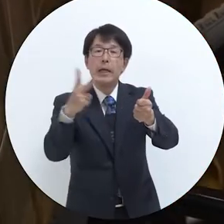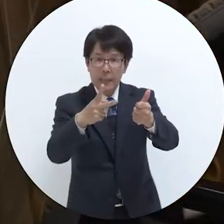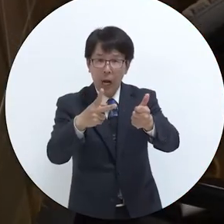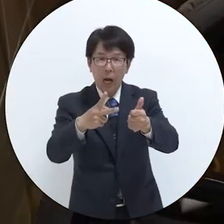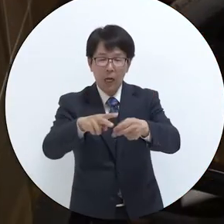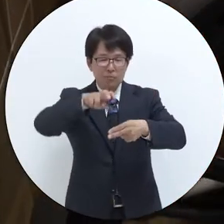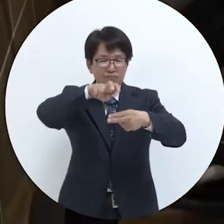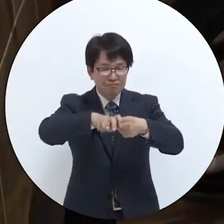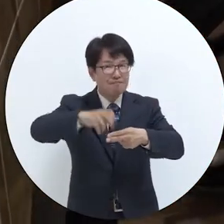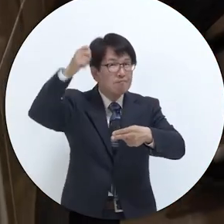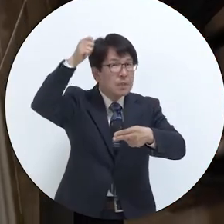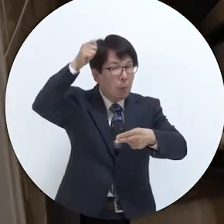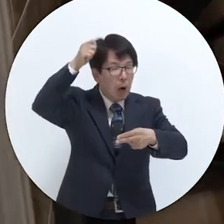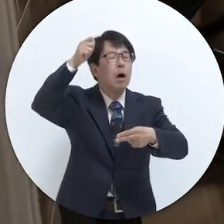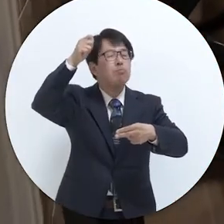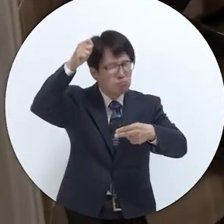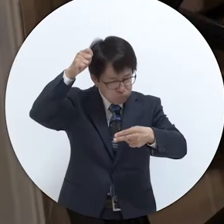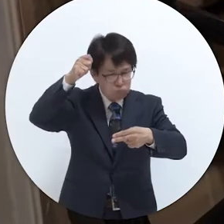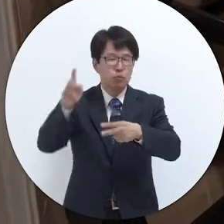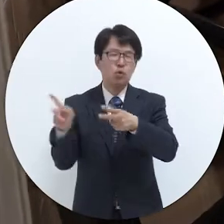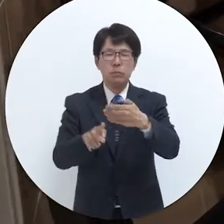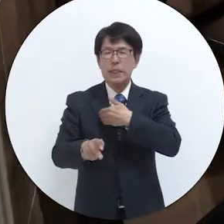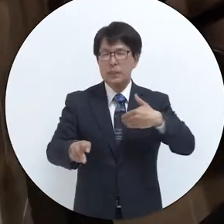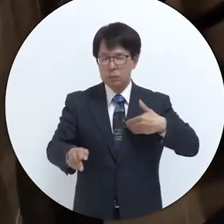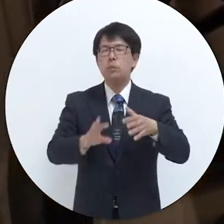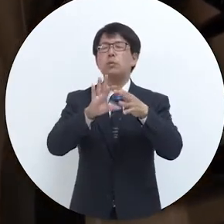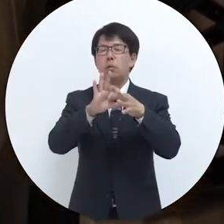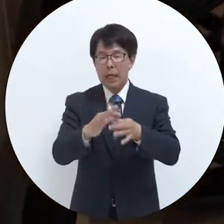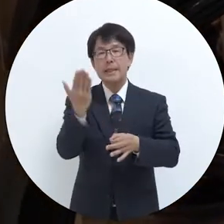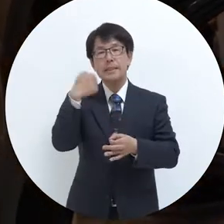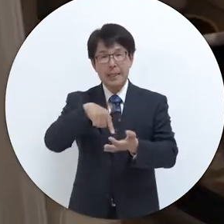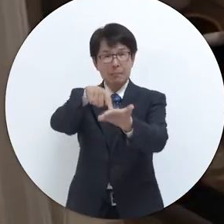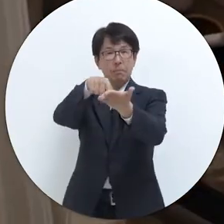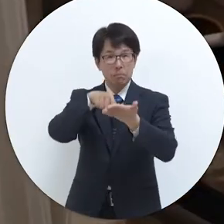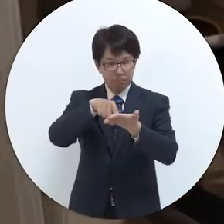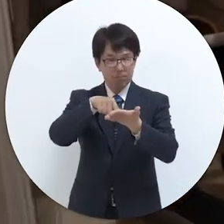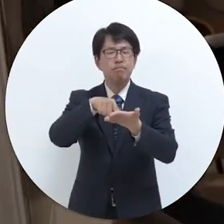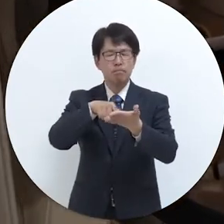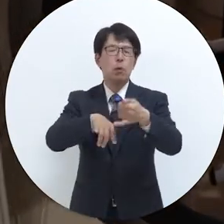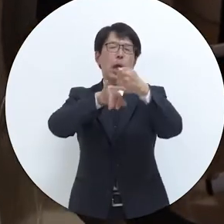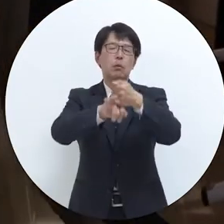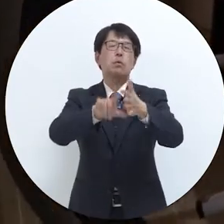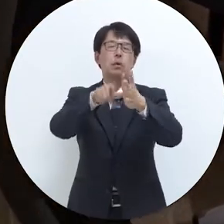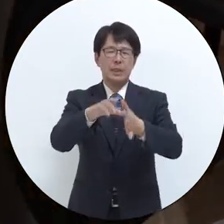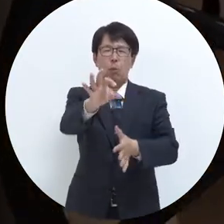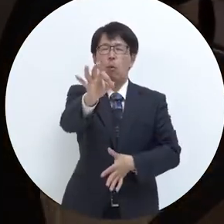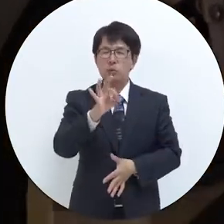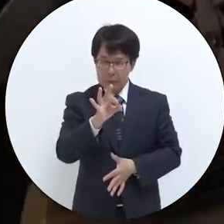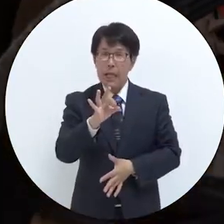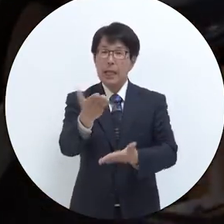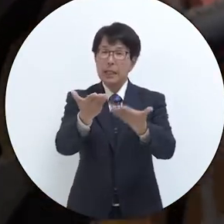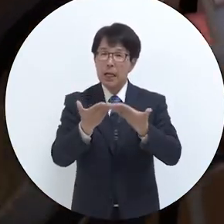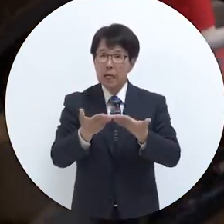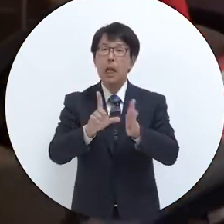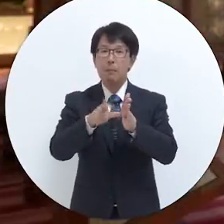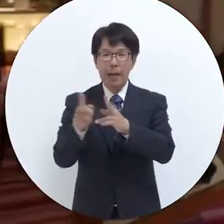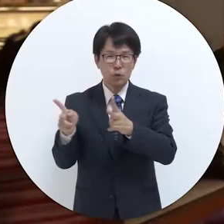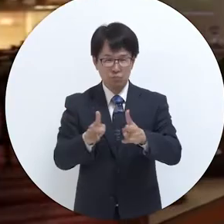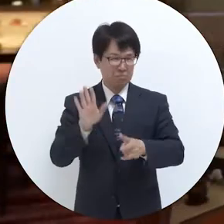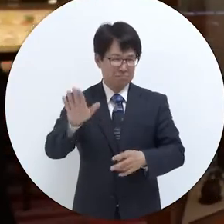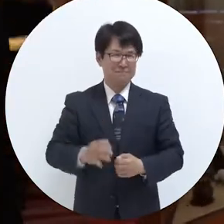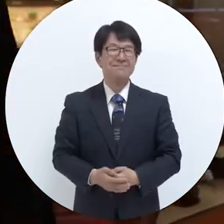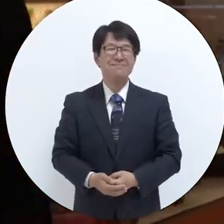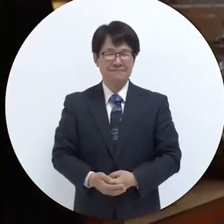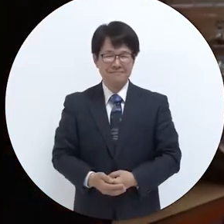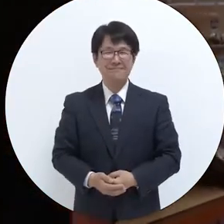事前にお申し込みいただければご準備することもできますので、ご予約の際にお伝えいただければご準備いたします。 どう